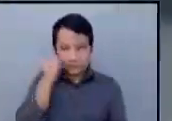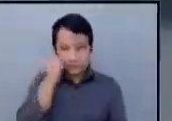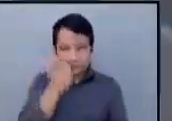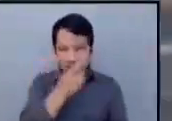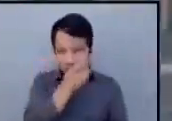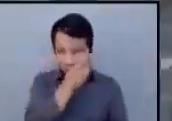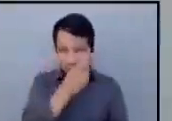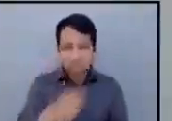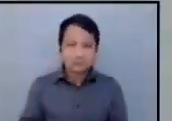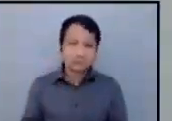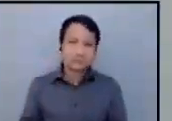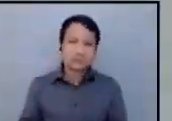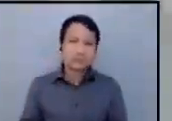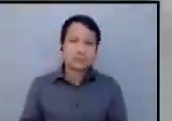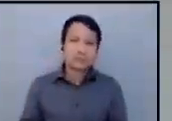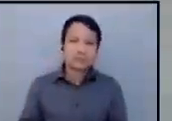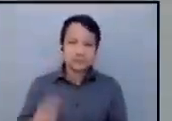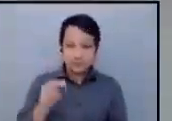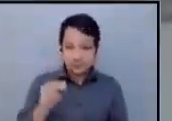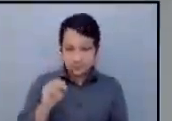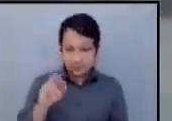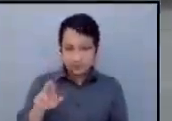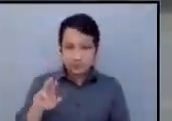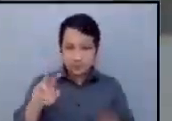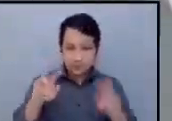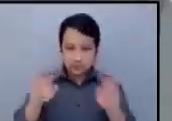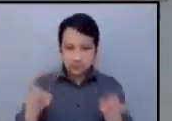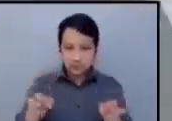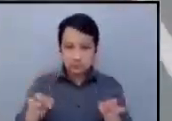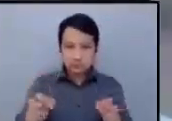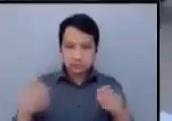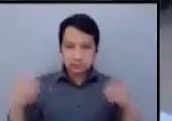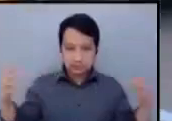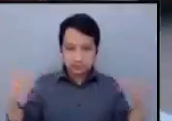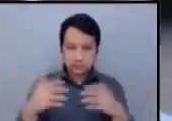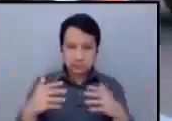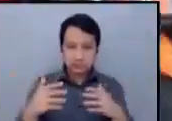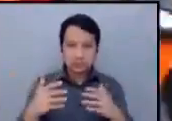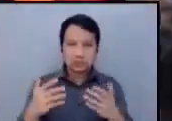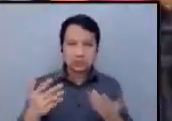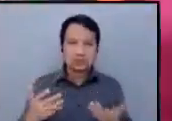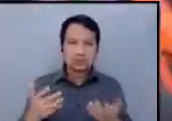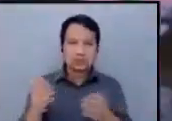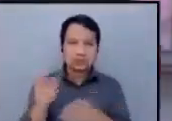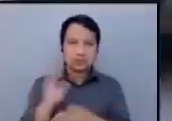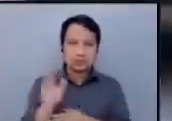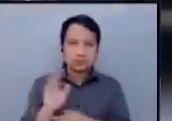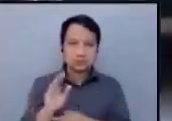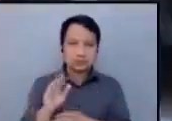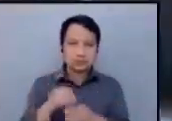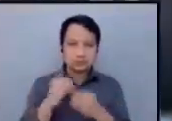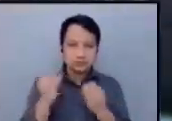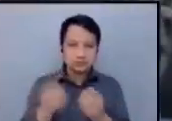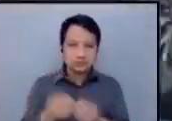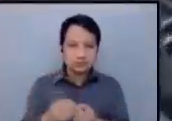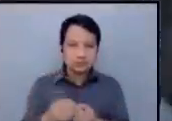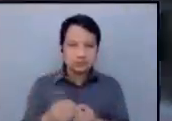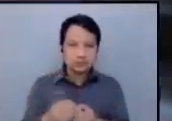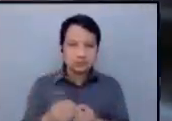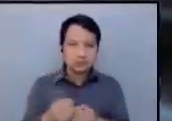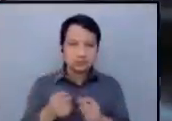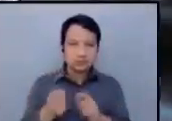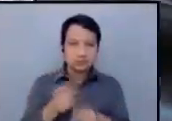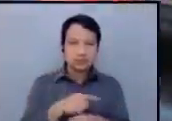Duterte sa Metro Manila. Tinawag nila itong salubungan sa Kapaskuhan. Ayon sa organizer, nagmula sa Luneta ang mga